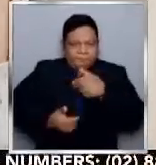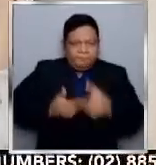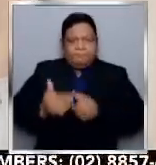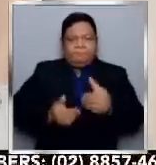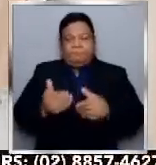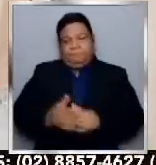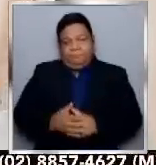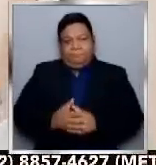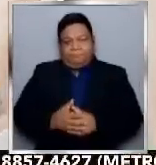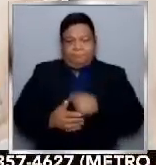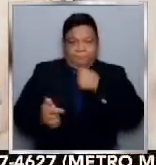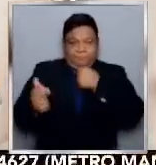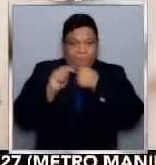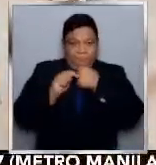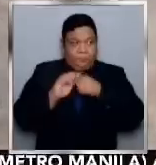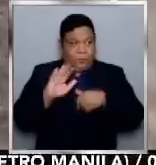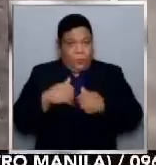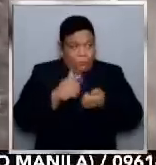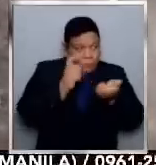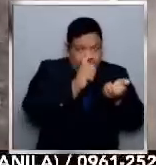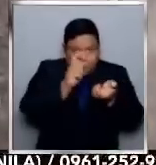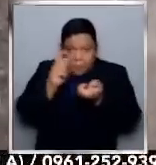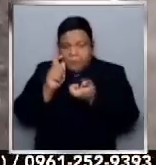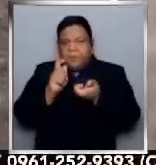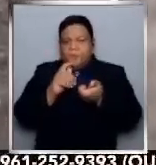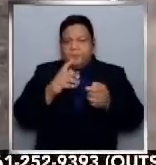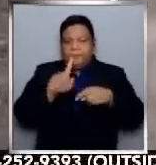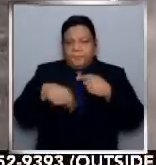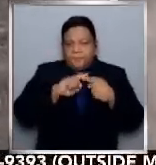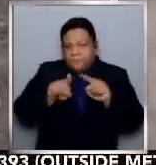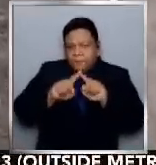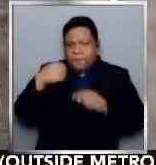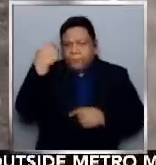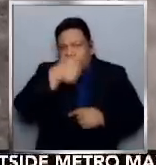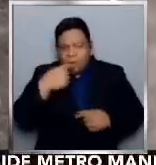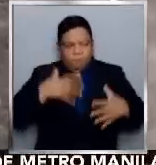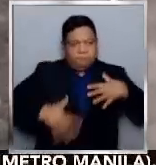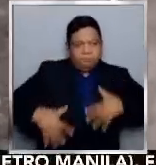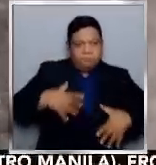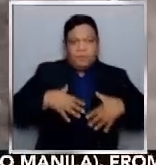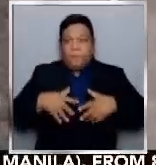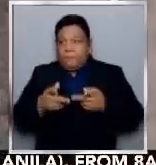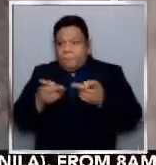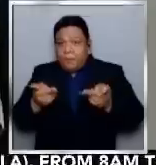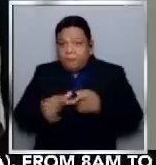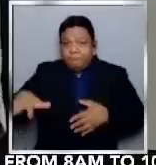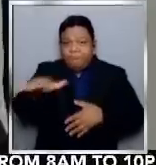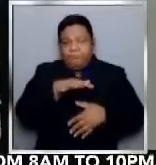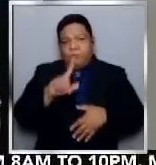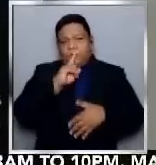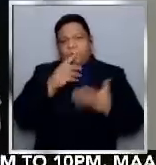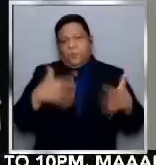lahat ng nasa photoshoot, mula sa itsura ng mga modelo hanggang sa kanilang lokasyon. Bumuo kami ng concept na kung saan magshoot kami